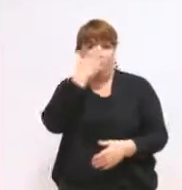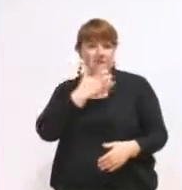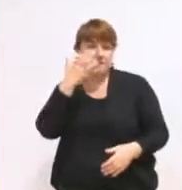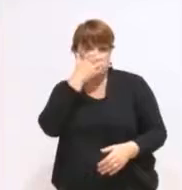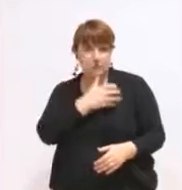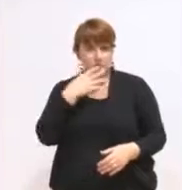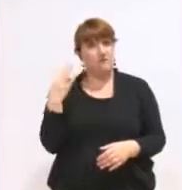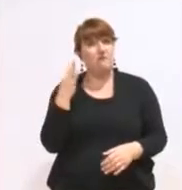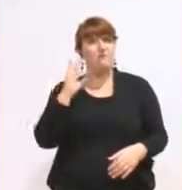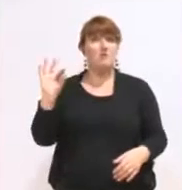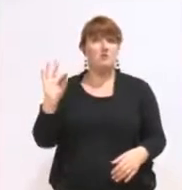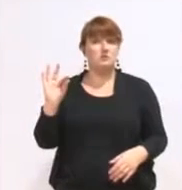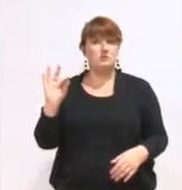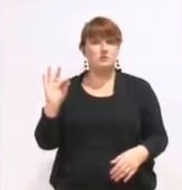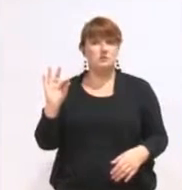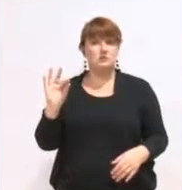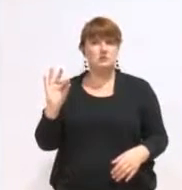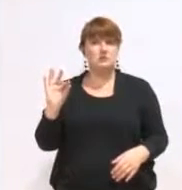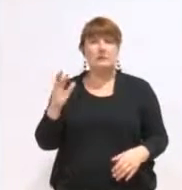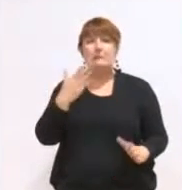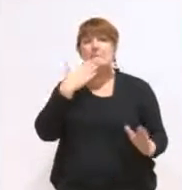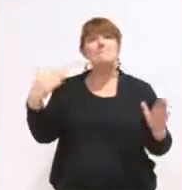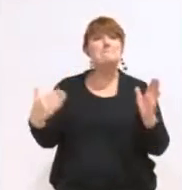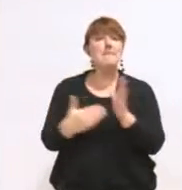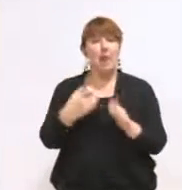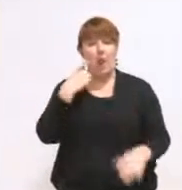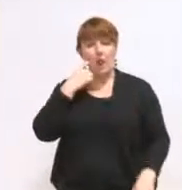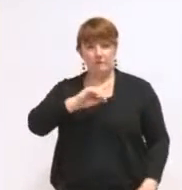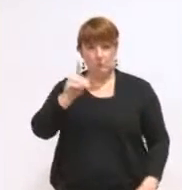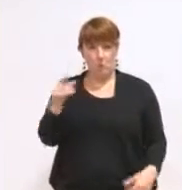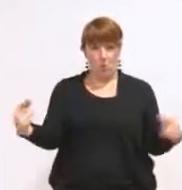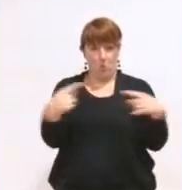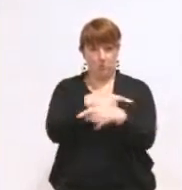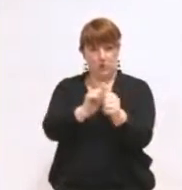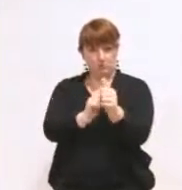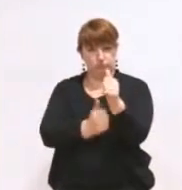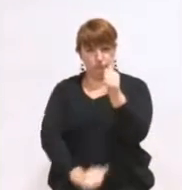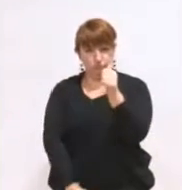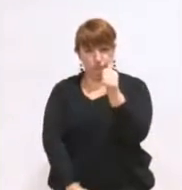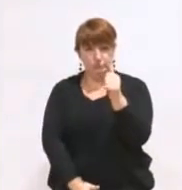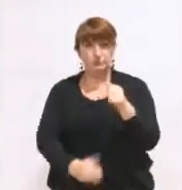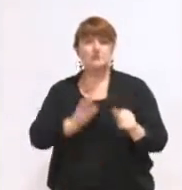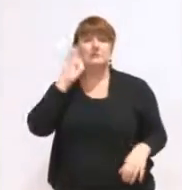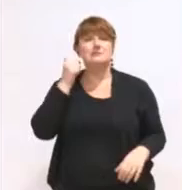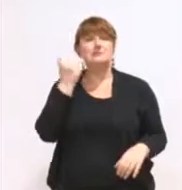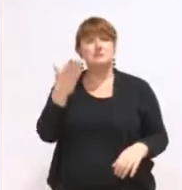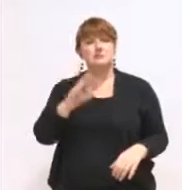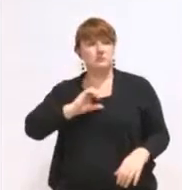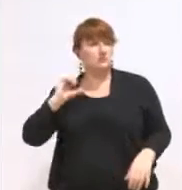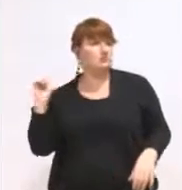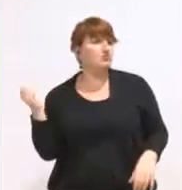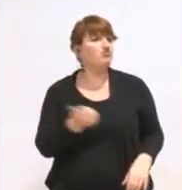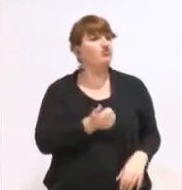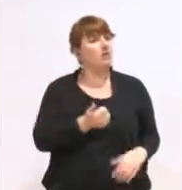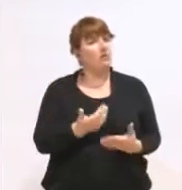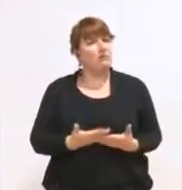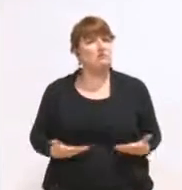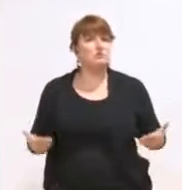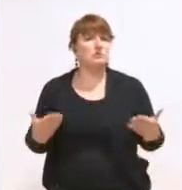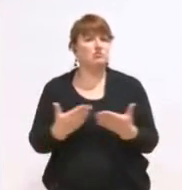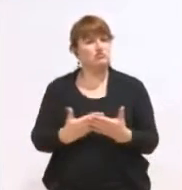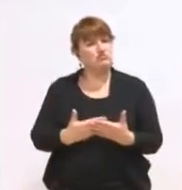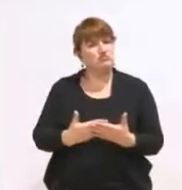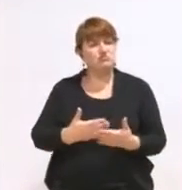laquelle la France ne fait d'ailleurs pas partie des meilleurs élèves, loin de là. C'est bien pour cela que chacun à son échelle doit faire les